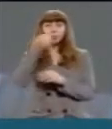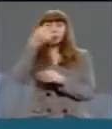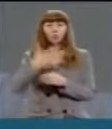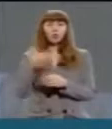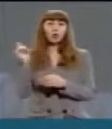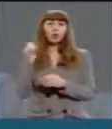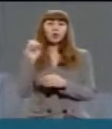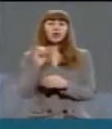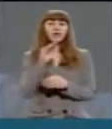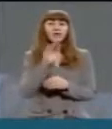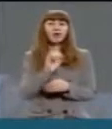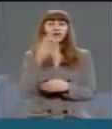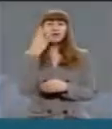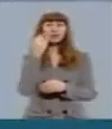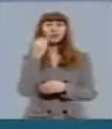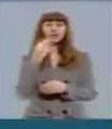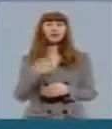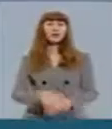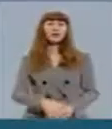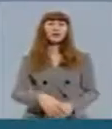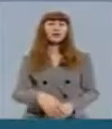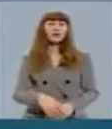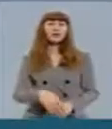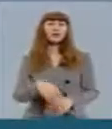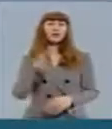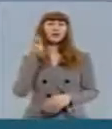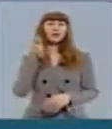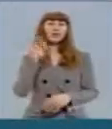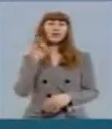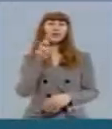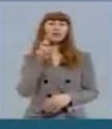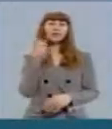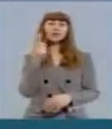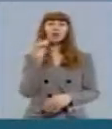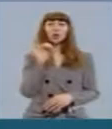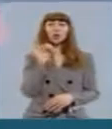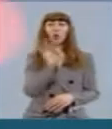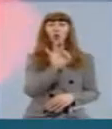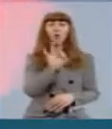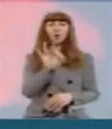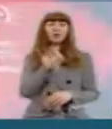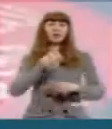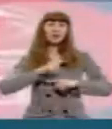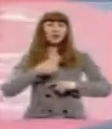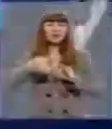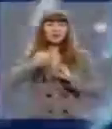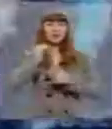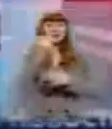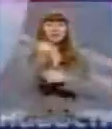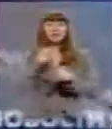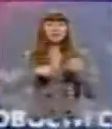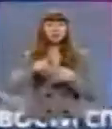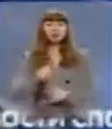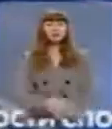соғып, командасының жеңісіне үлесін қосқан. Сондай-ақ бразилиялық футболшы 2015 және 2018 жылдардың әлемнің үздік ойыншылары қатарына енді.